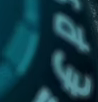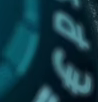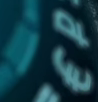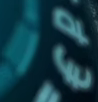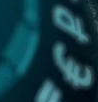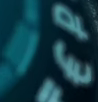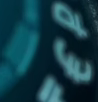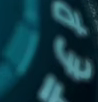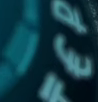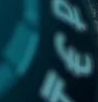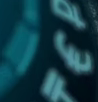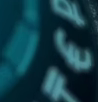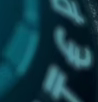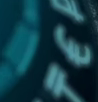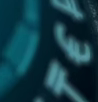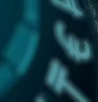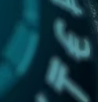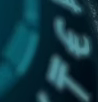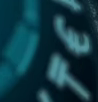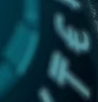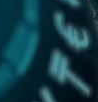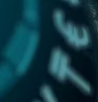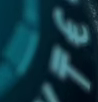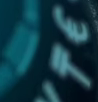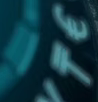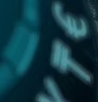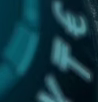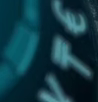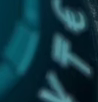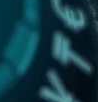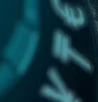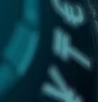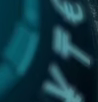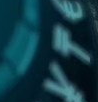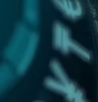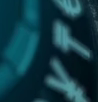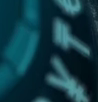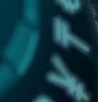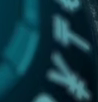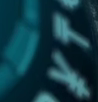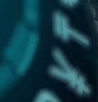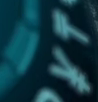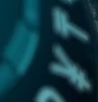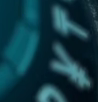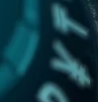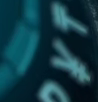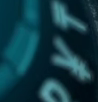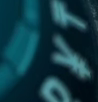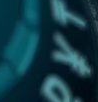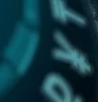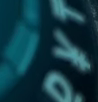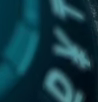Ресей рублі 5 теңге 99 тиын. Қытай юаны 24 теңге 42 тиын.